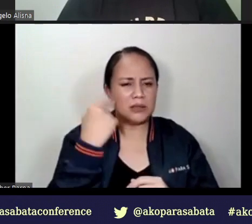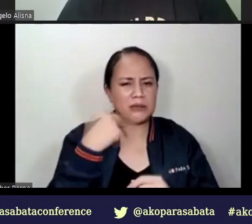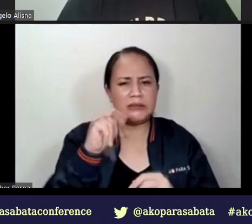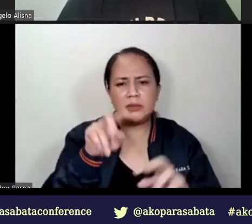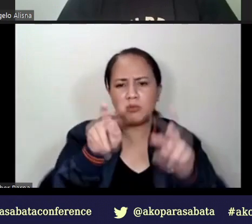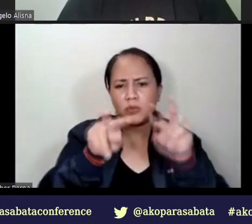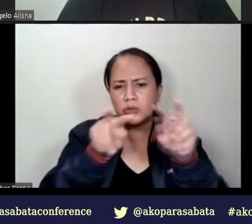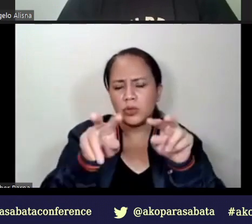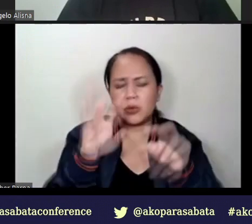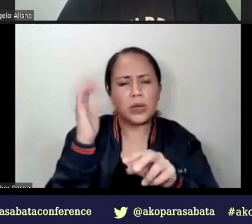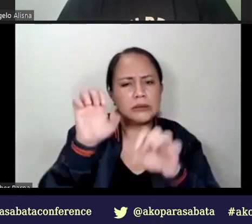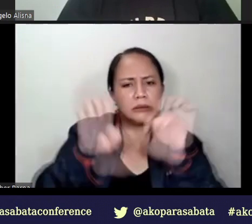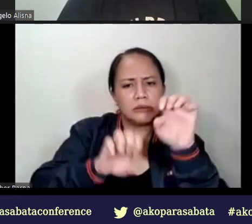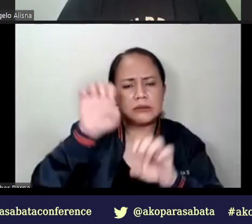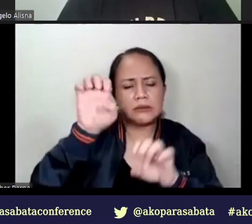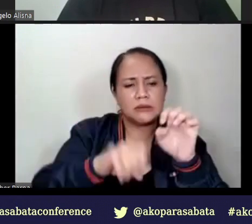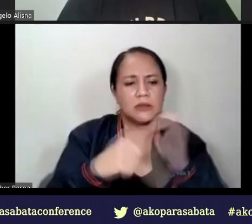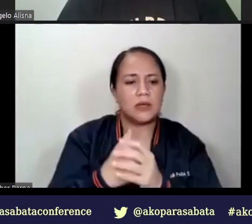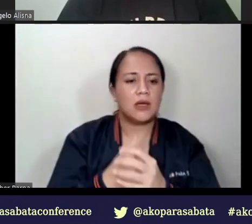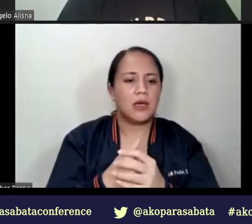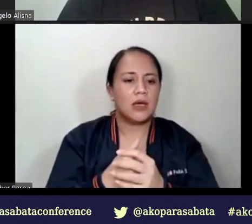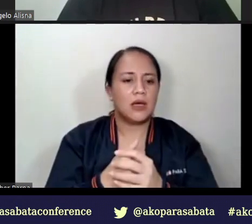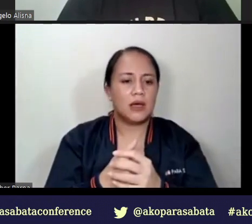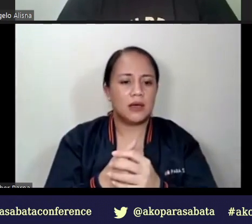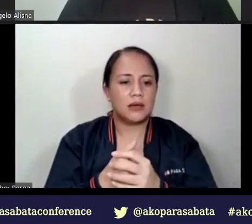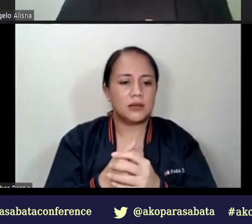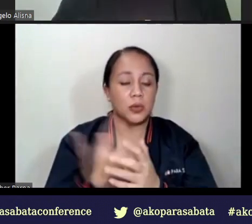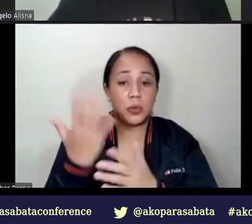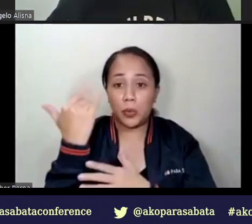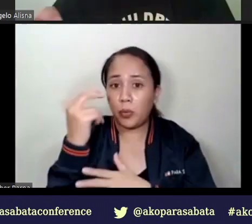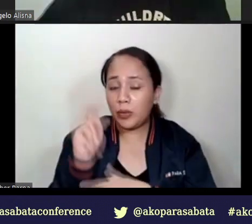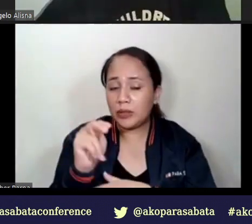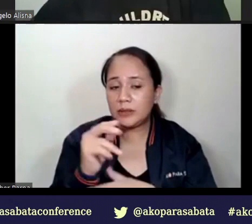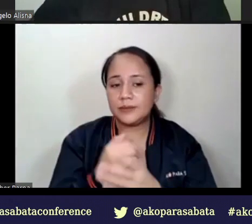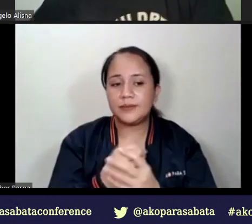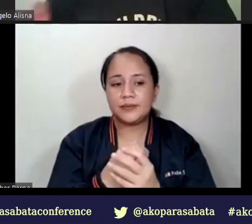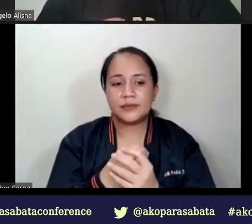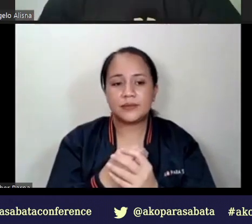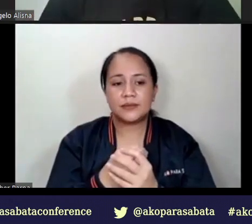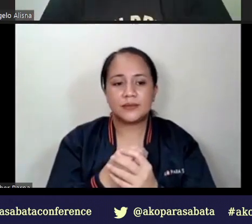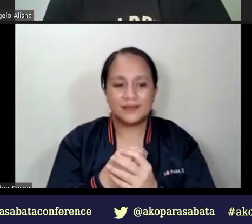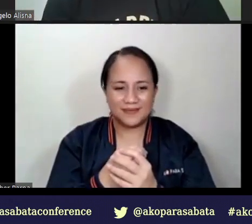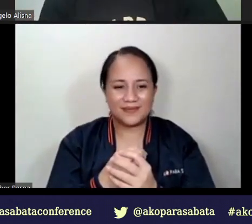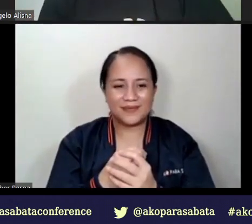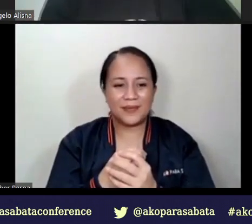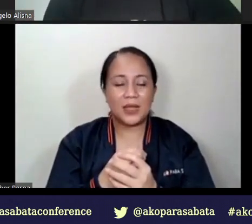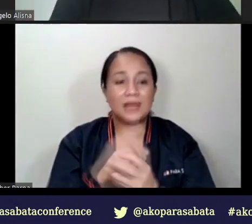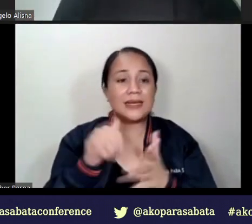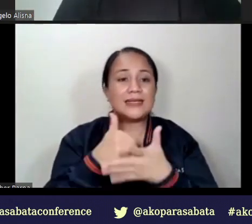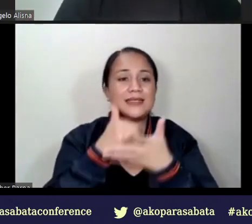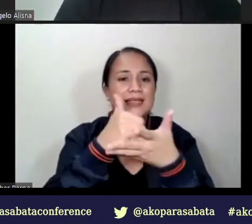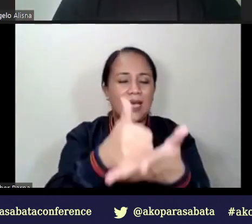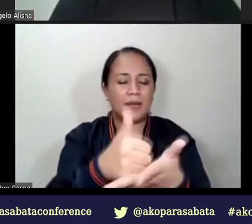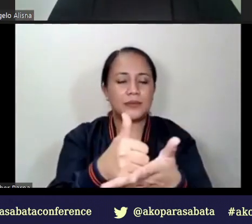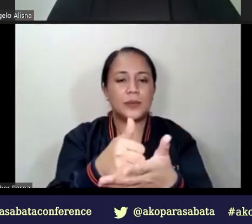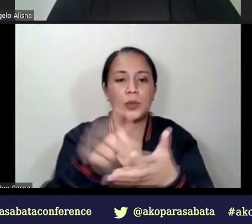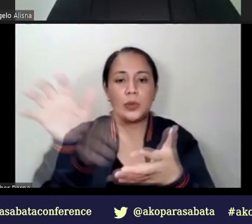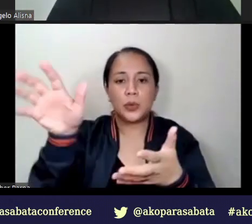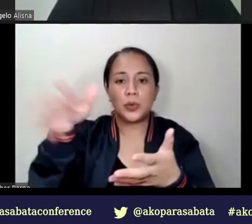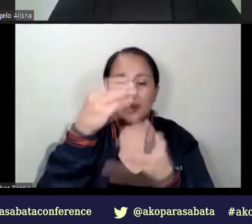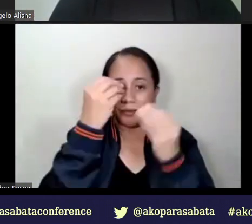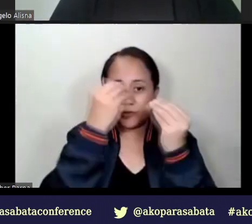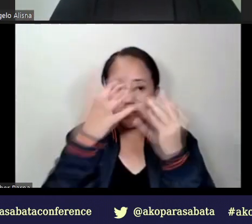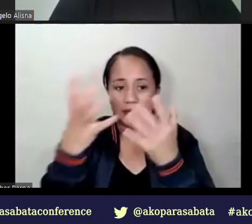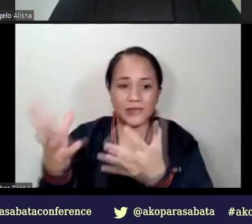at i-evaluate, ay kailangan po natin dahil ito po ay tumutulong upang makakalap ng mga